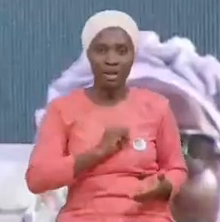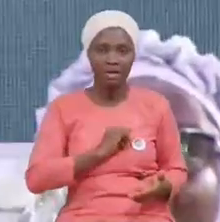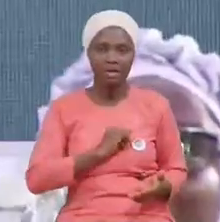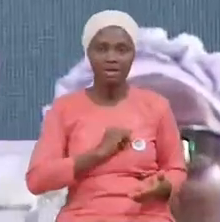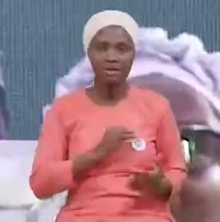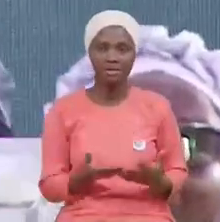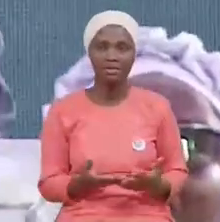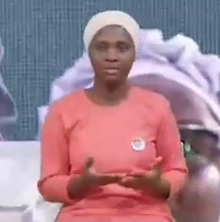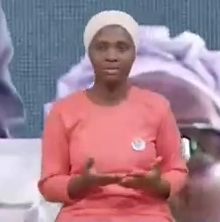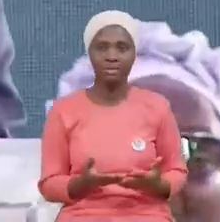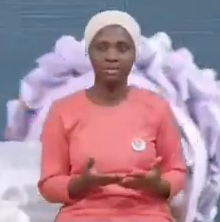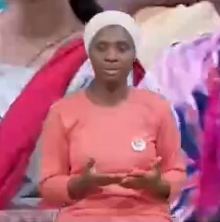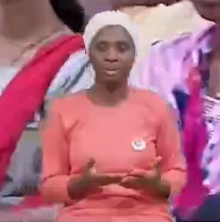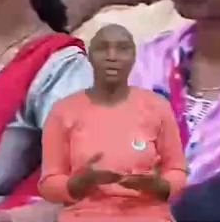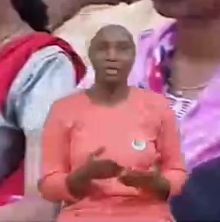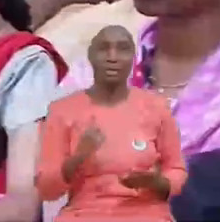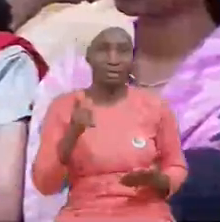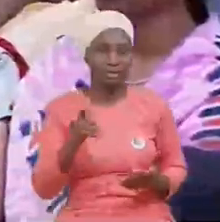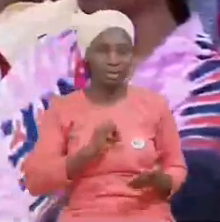j'ai reçu Christ dans ma vie.